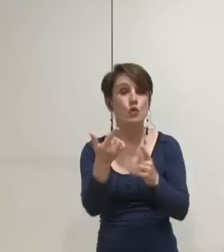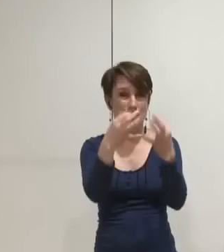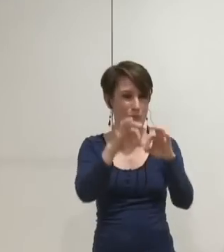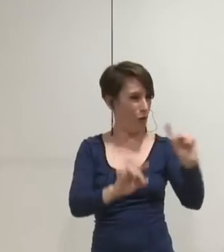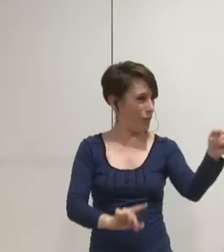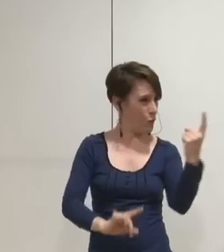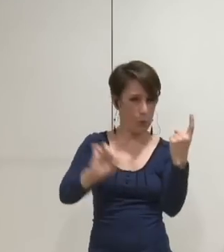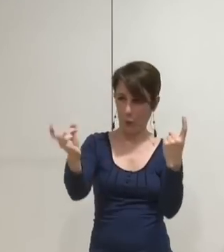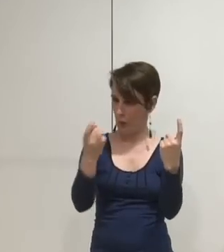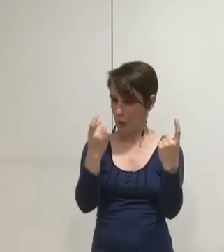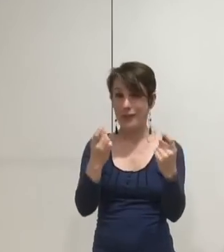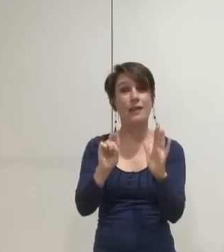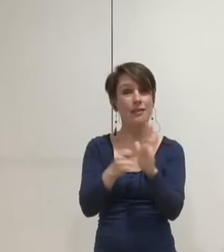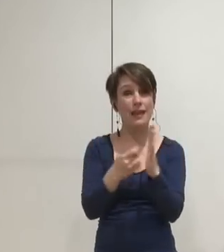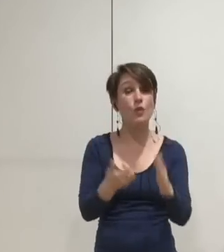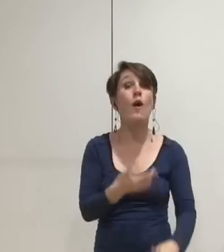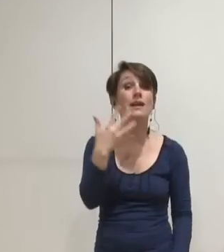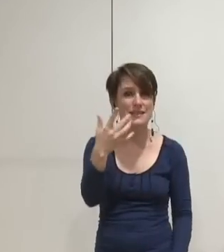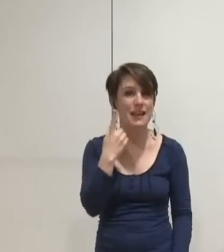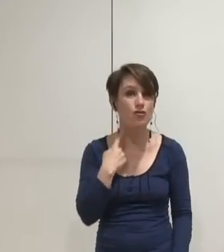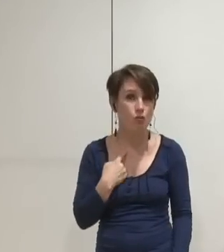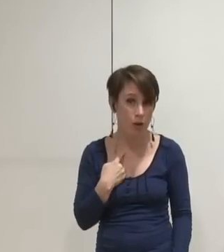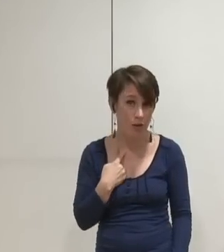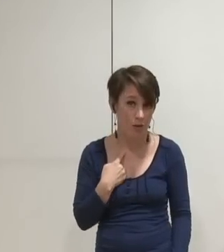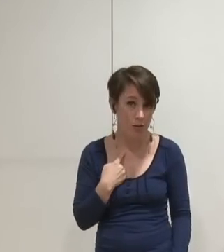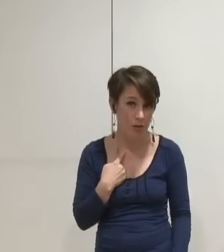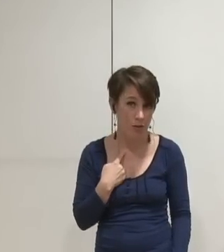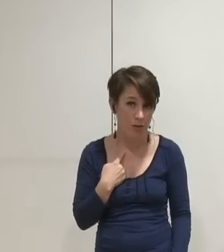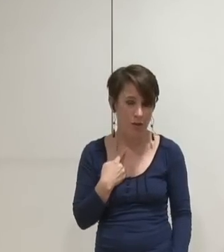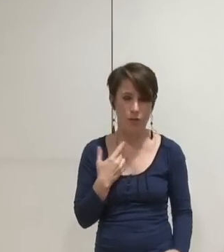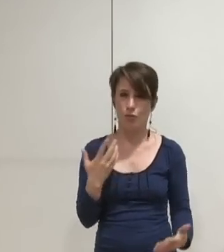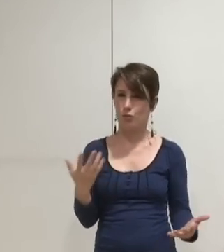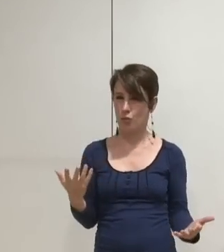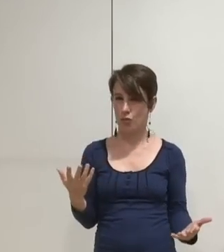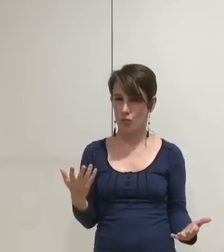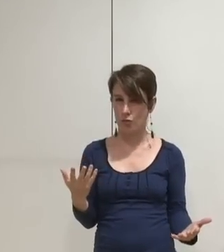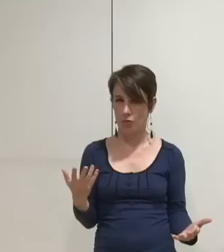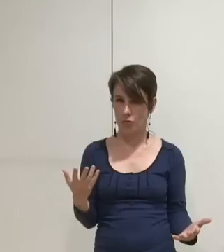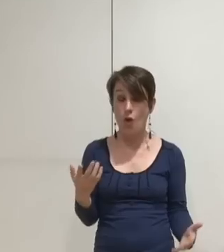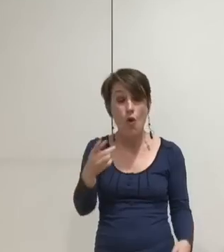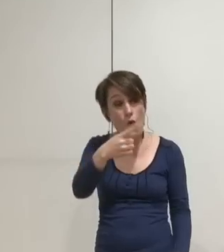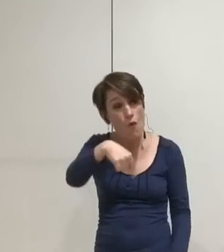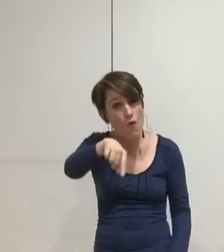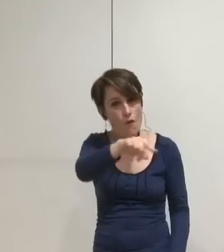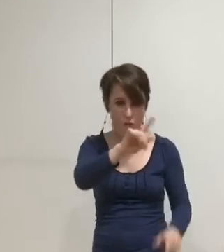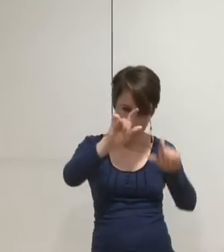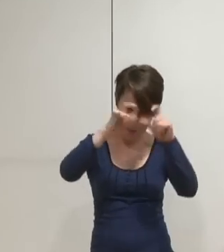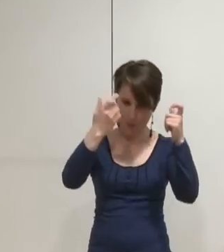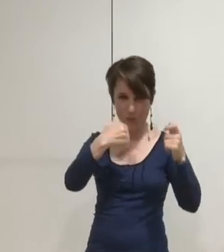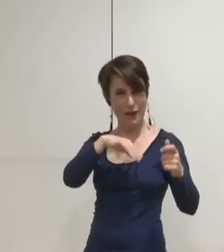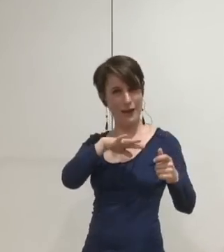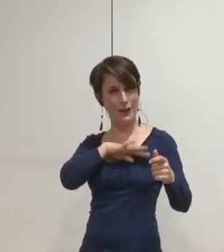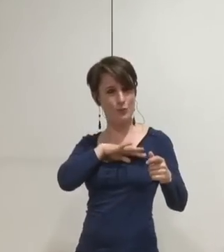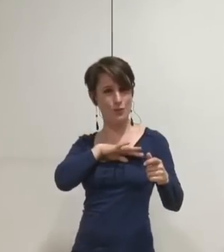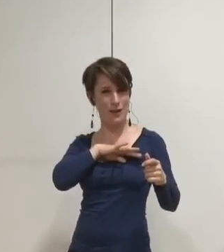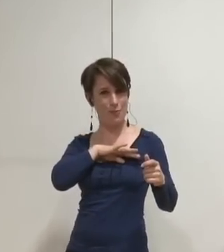juin donc en fait vous avez pu mîtriser de votre propre responsabilité la deuxème audition